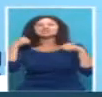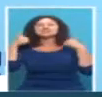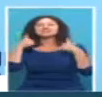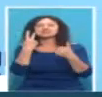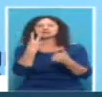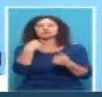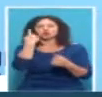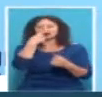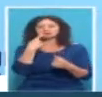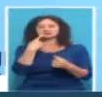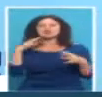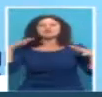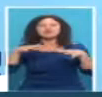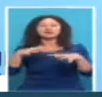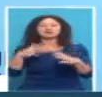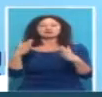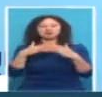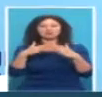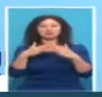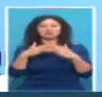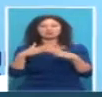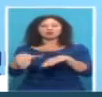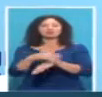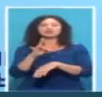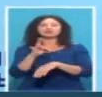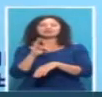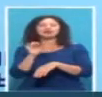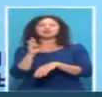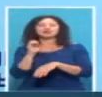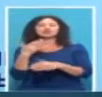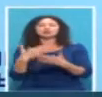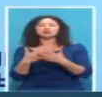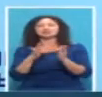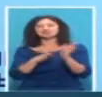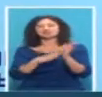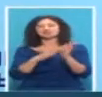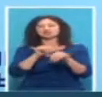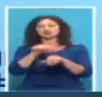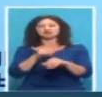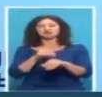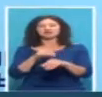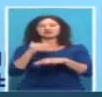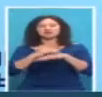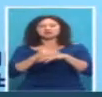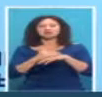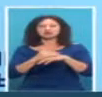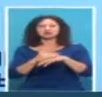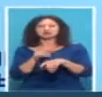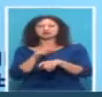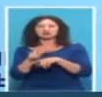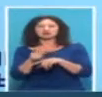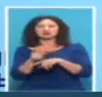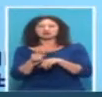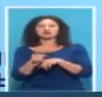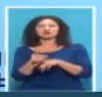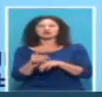лиц ворвались к нему домой по улице Набережная около 9 часов вечера. И, угрожая, данные злоумышленники похитили